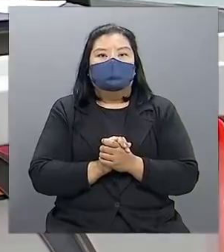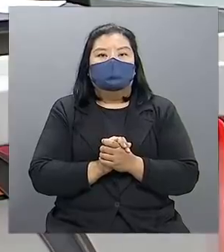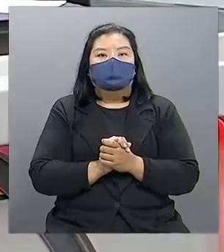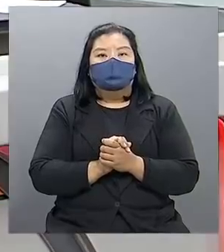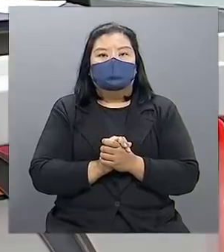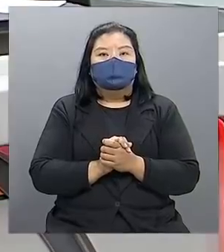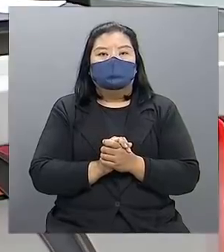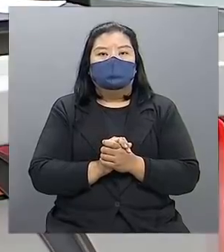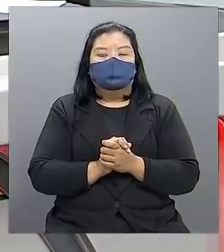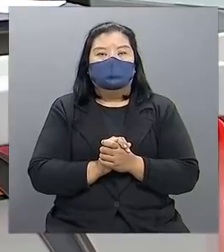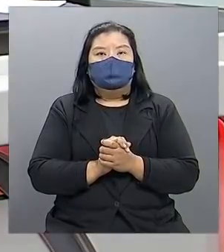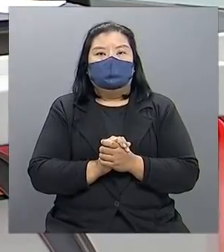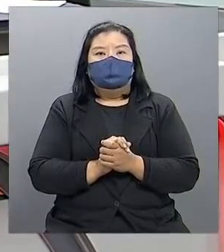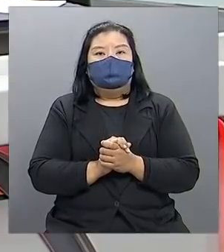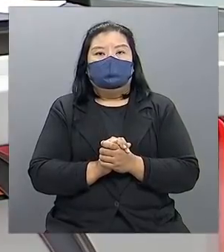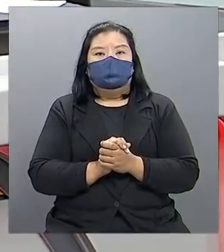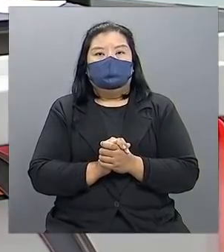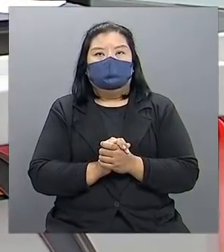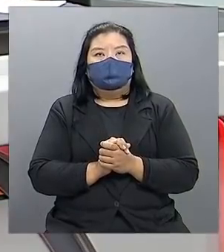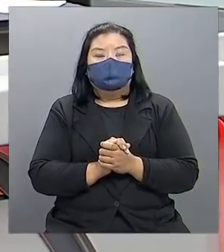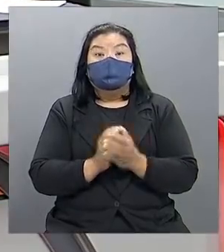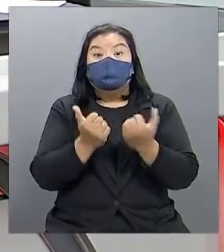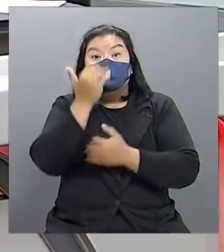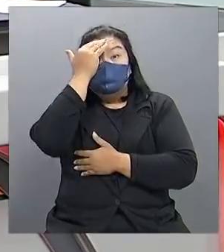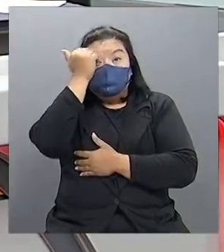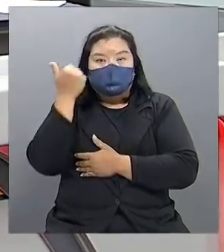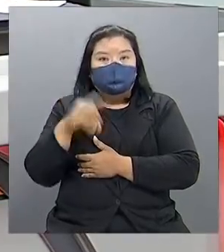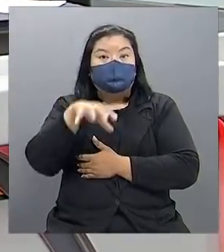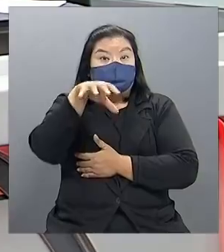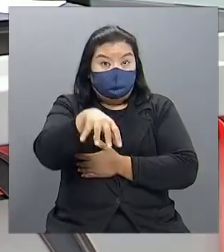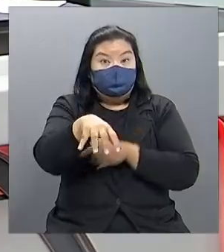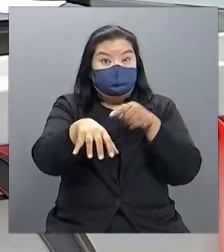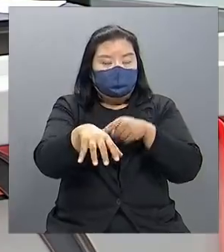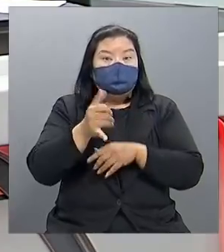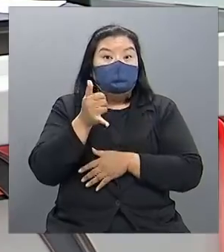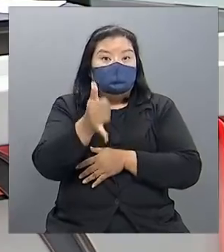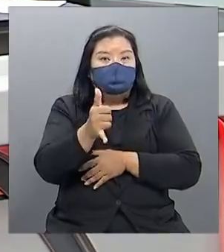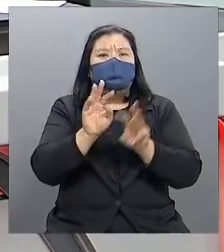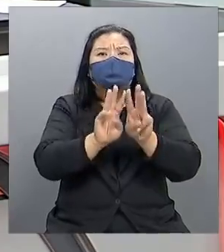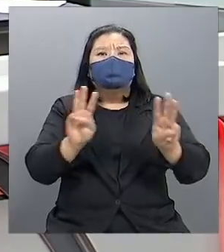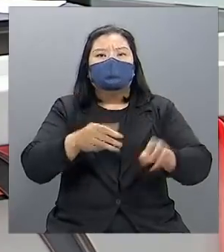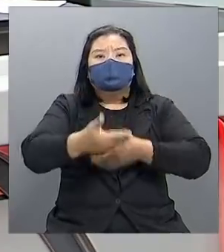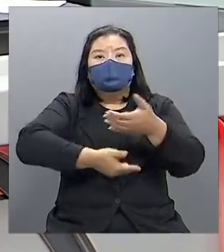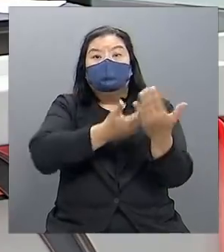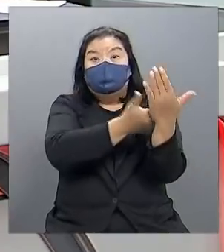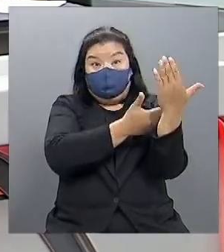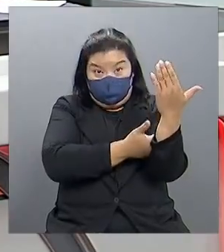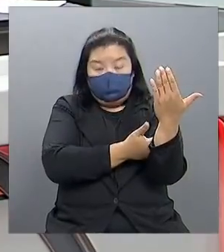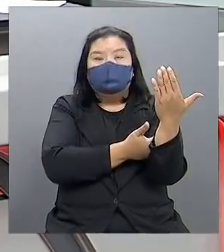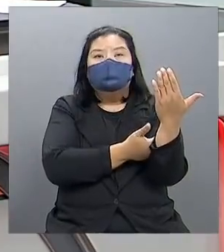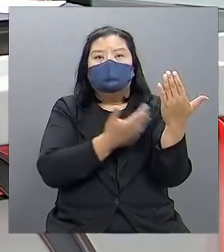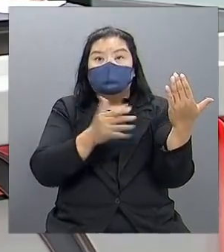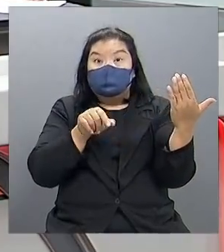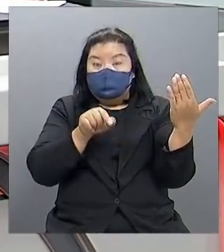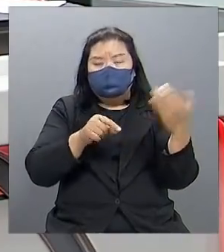ผู้ชมคะนับตั้งแต่ที่มีปฏิบัติการบุกค้นสำนักงานแพลตฟอร์มจำหน่ายสลากออนไลน์เกิดขึ้นท่ามกลางคำถาม